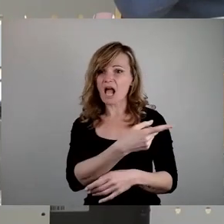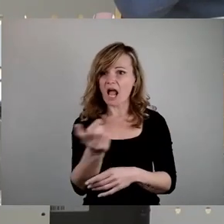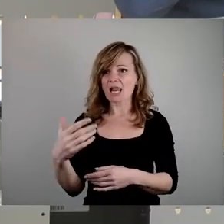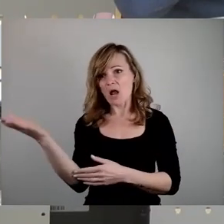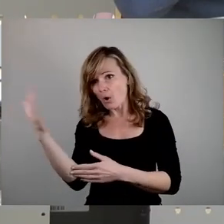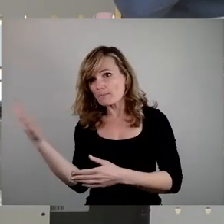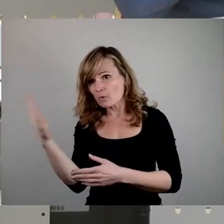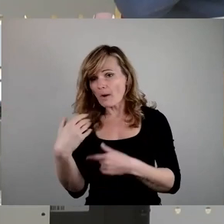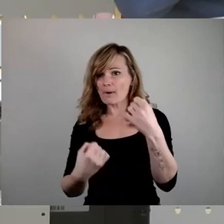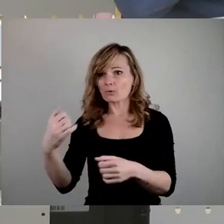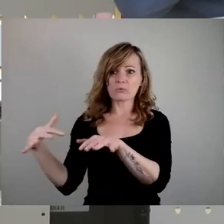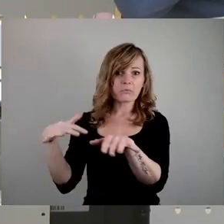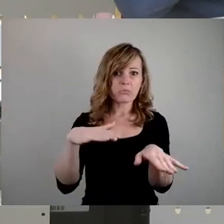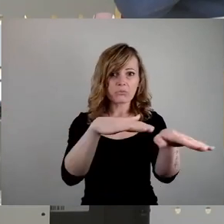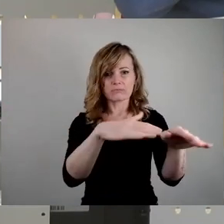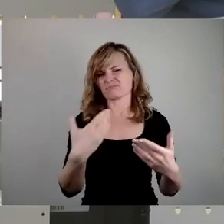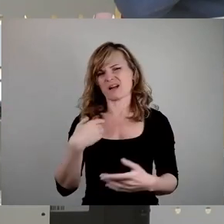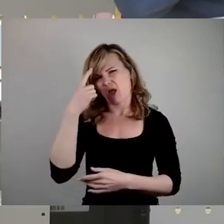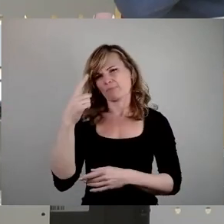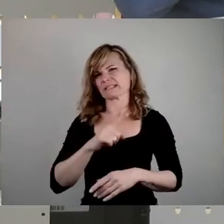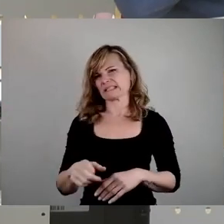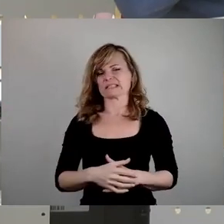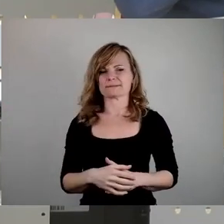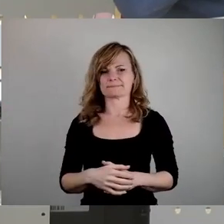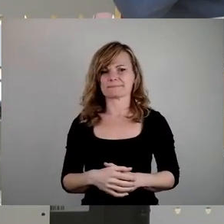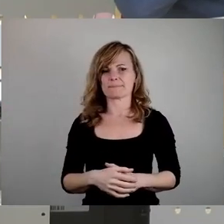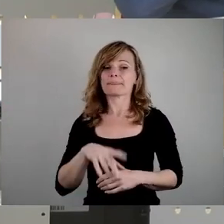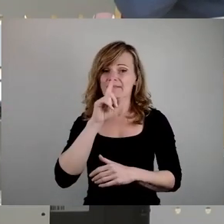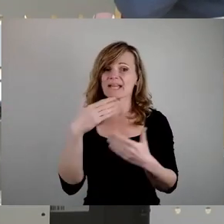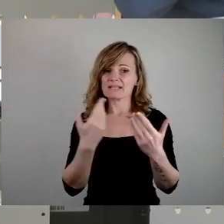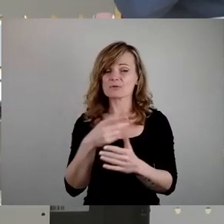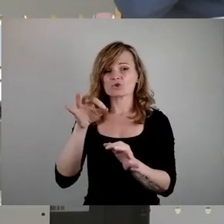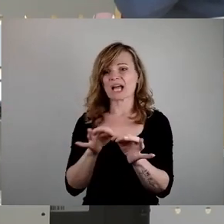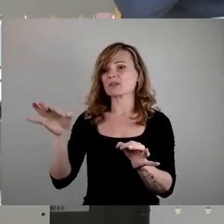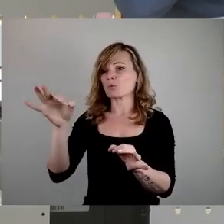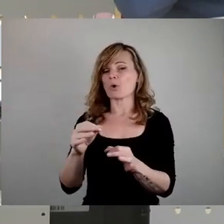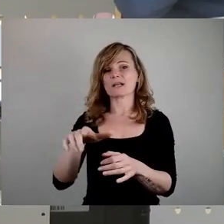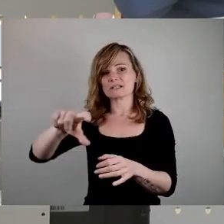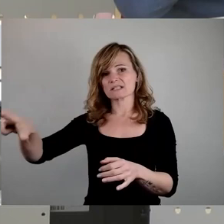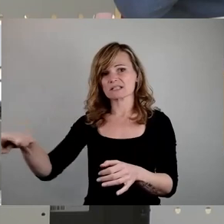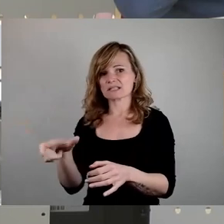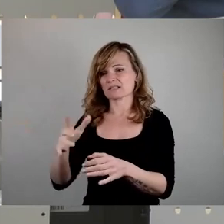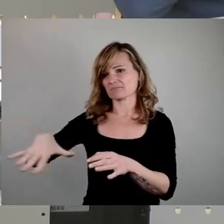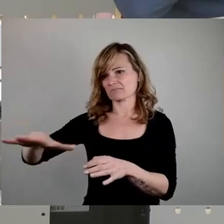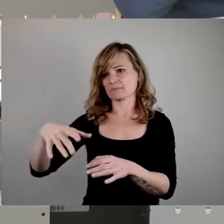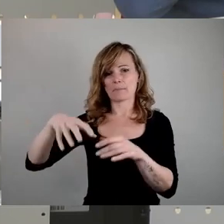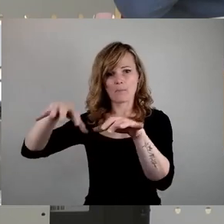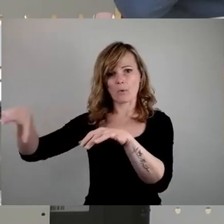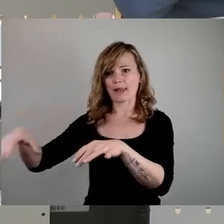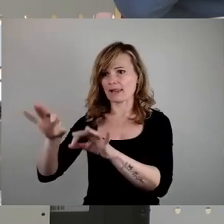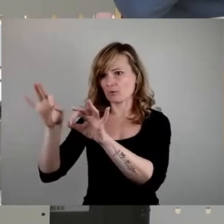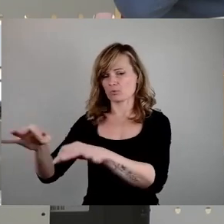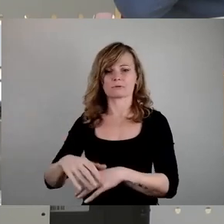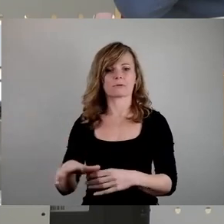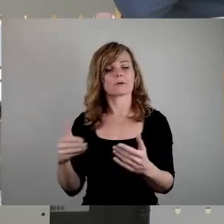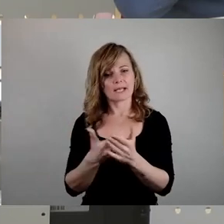zwingen? Ganz ehrlich, ich glaube nie. Also wenn, dann ist so ein Standort irgendwo am Stadtrand für einen Möbelmarkt schon sinnvoll. Und insofern ist das,